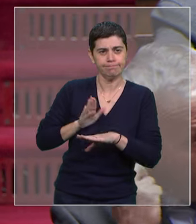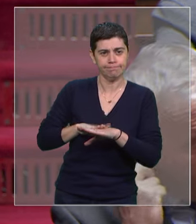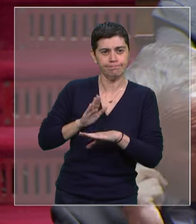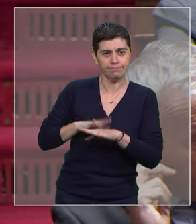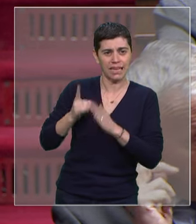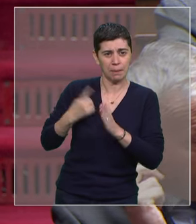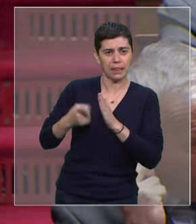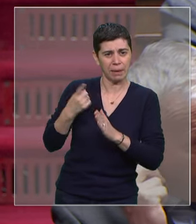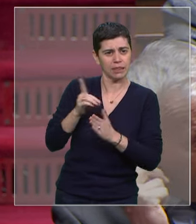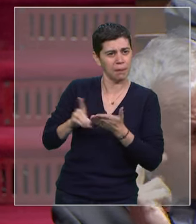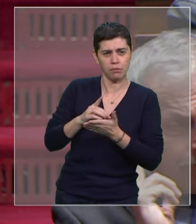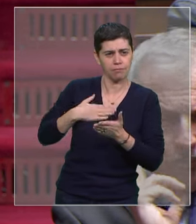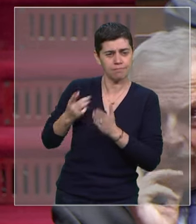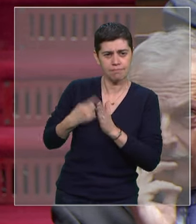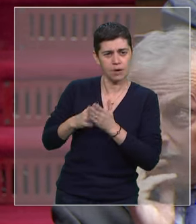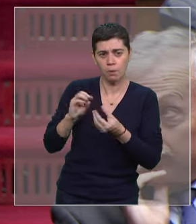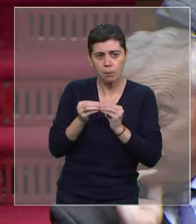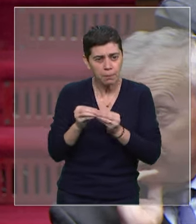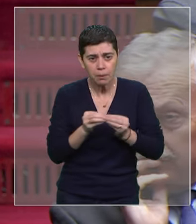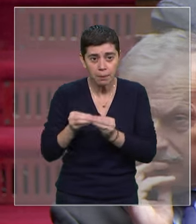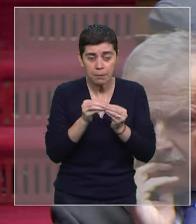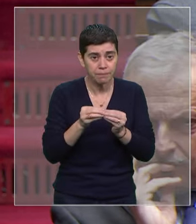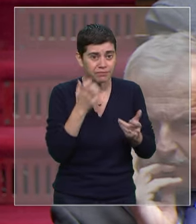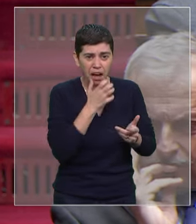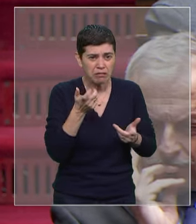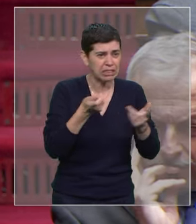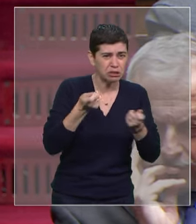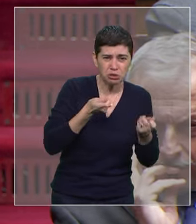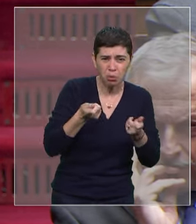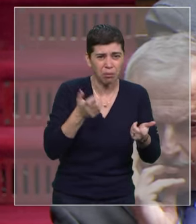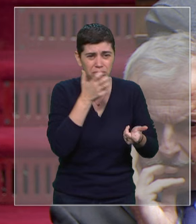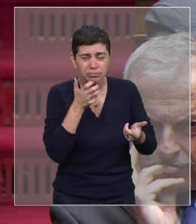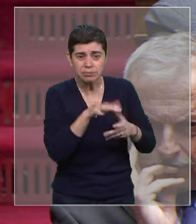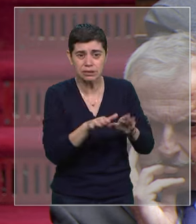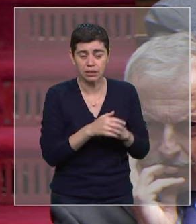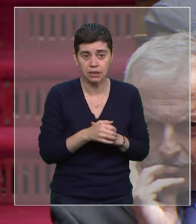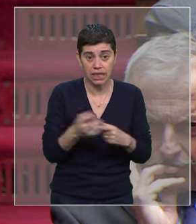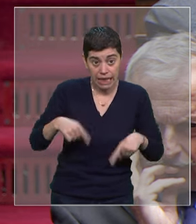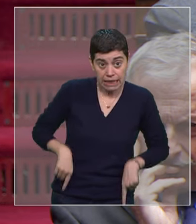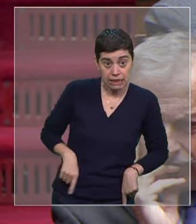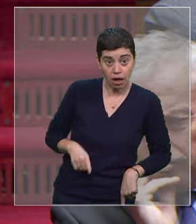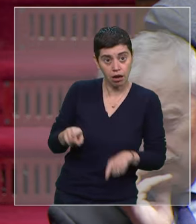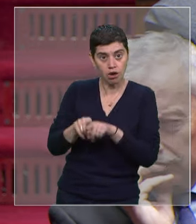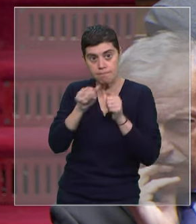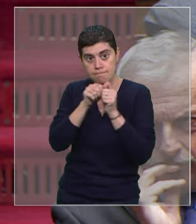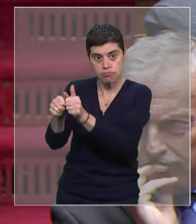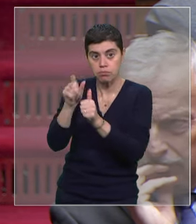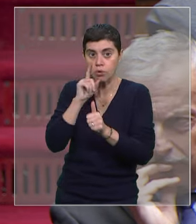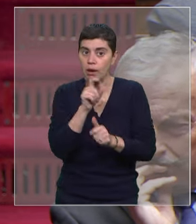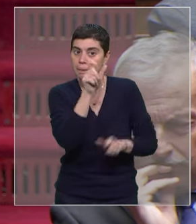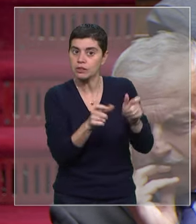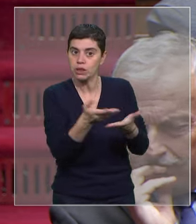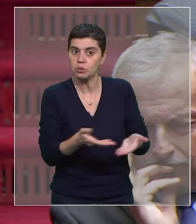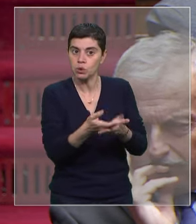crise est nationale, les implications et la gestion des drames sont locales. Faudra-t-il attaquer l'État pour non-assistance à personne en danger, pour